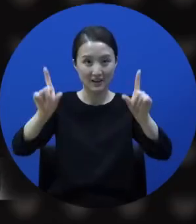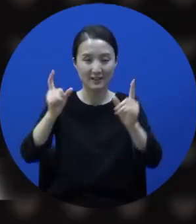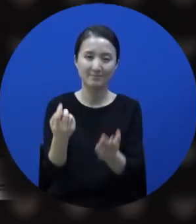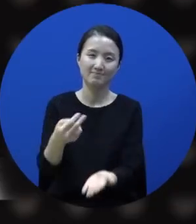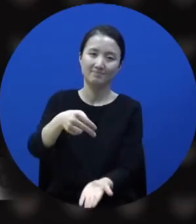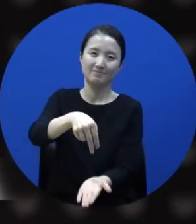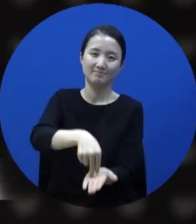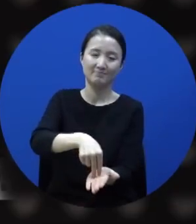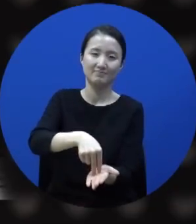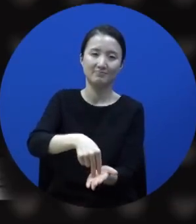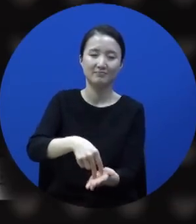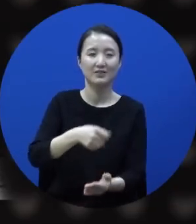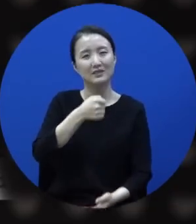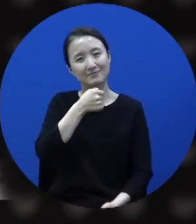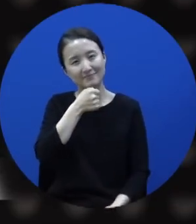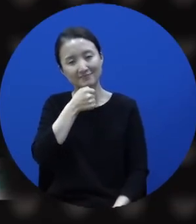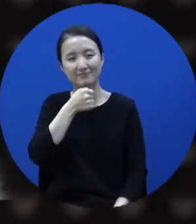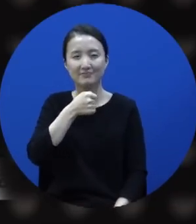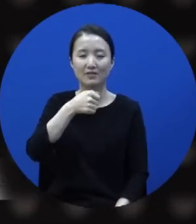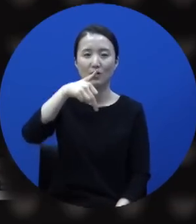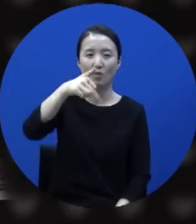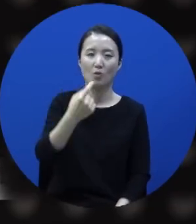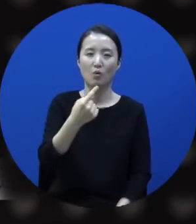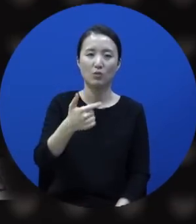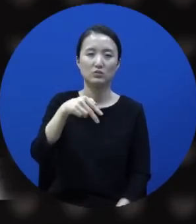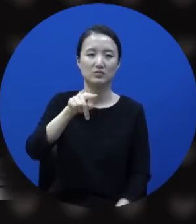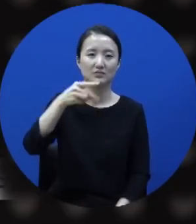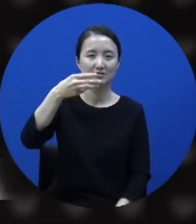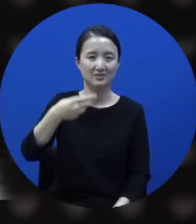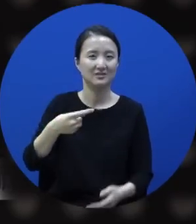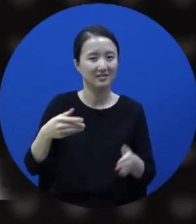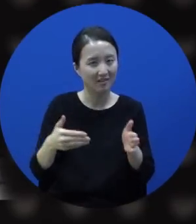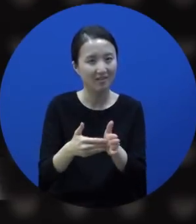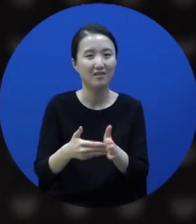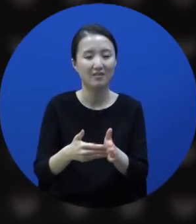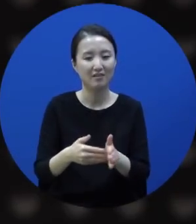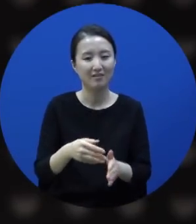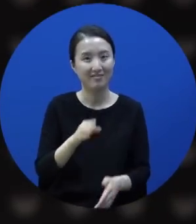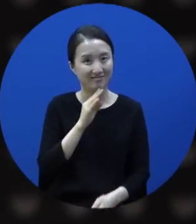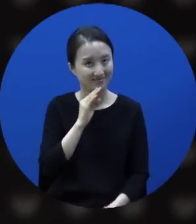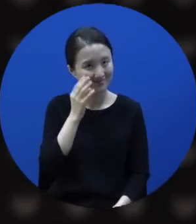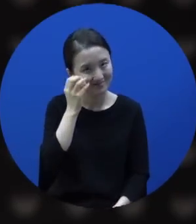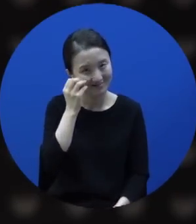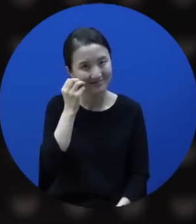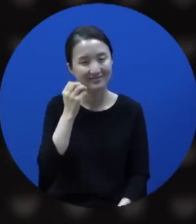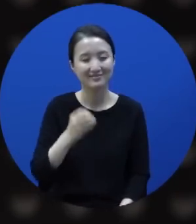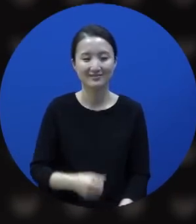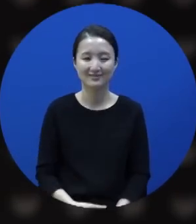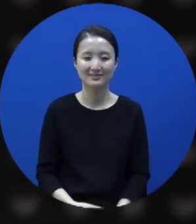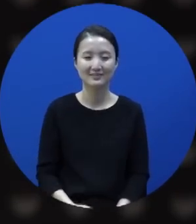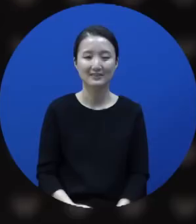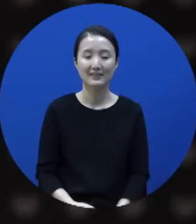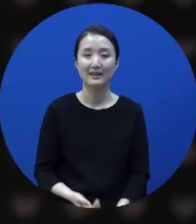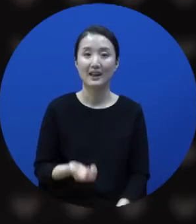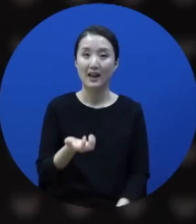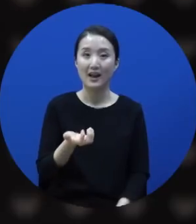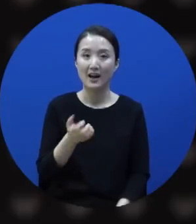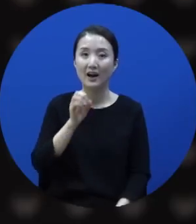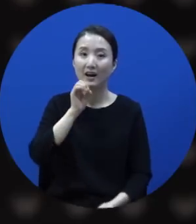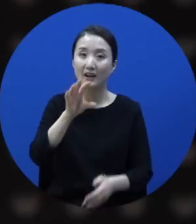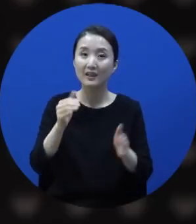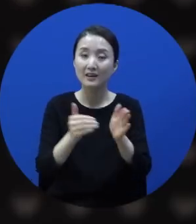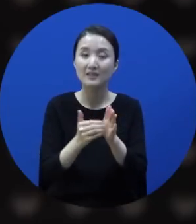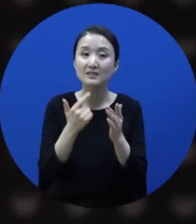광복절에 콘서트를 하기도 했고요. 네, 노래를 만들게 됐어요. 정말 신기하죠? 네.